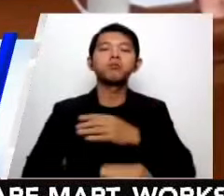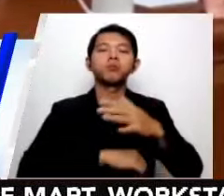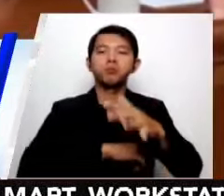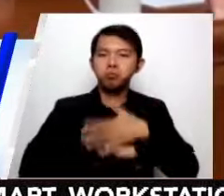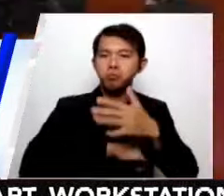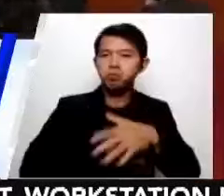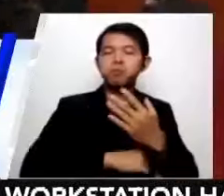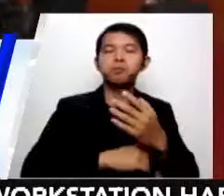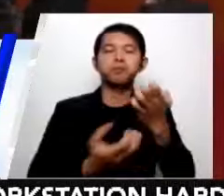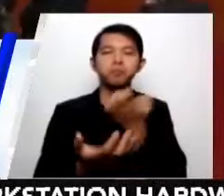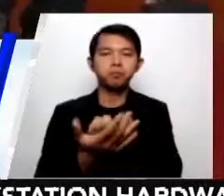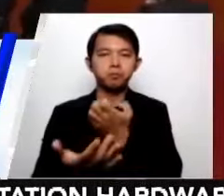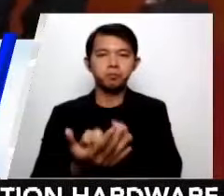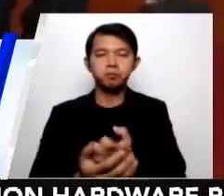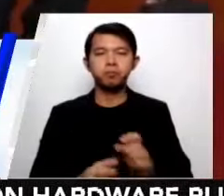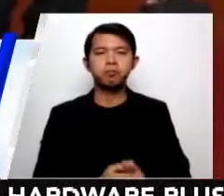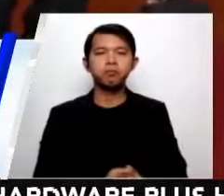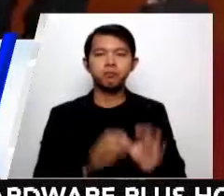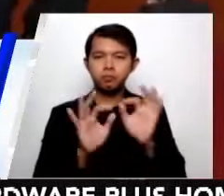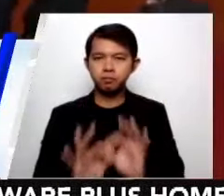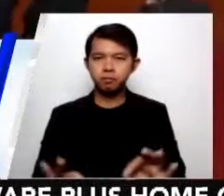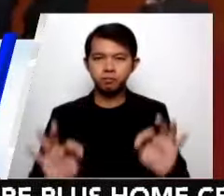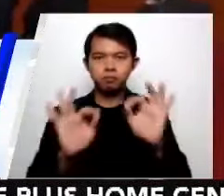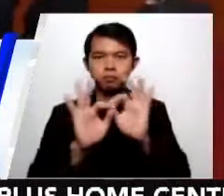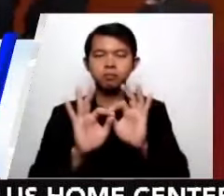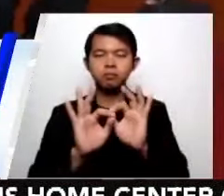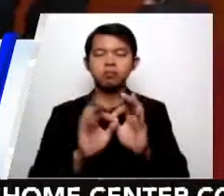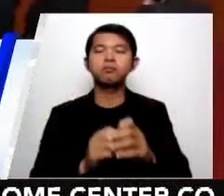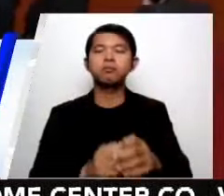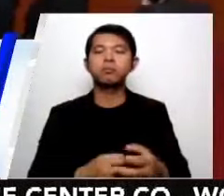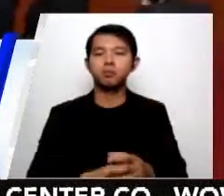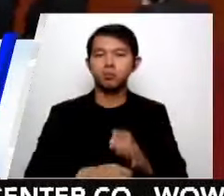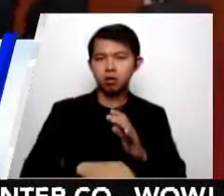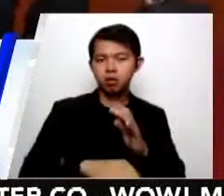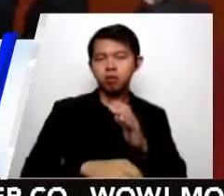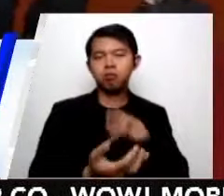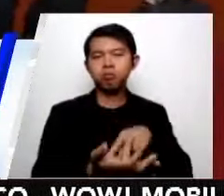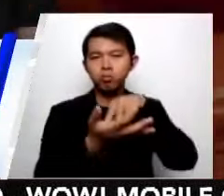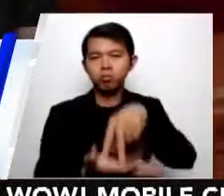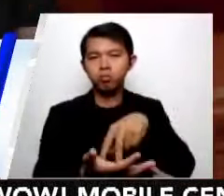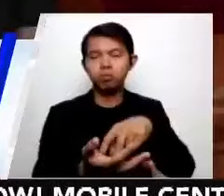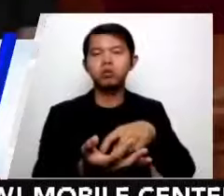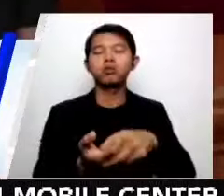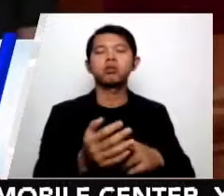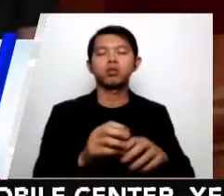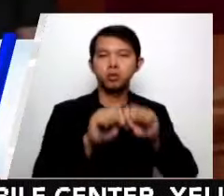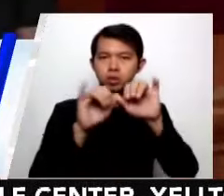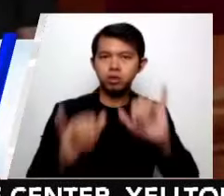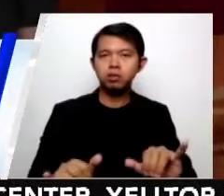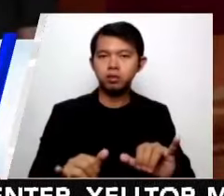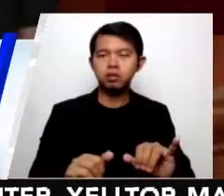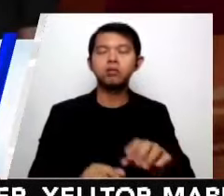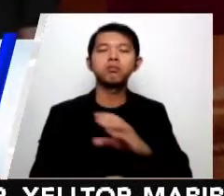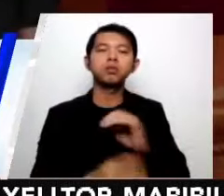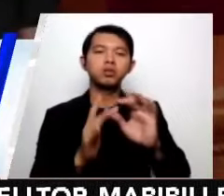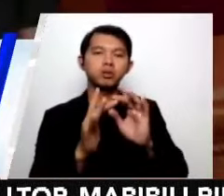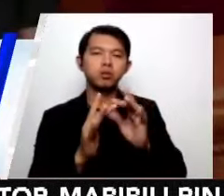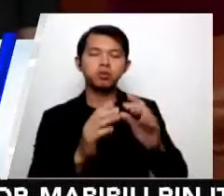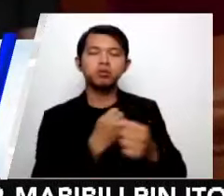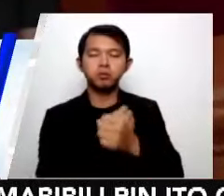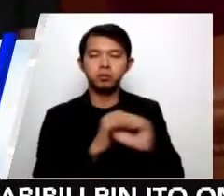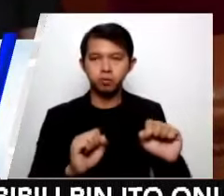na makapagpatatag ng cyberspace defense systems at mapalakas ang network security nila. Sinabi yan ni